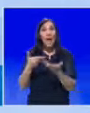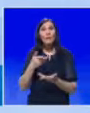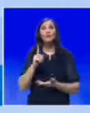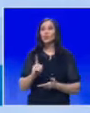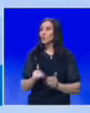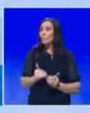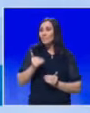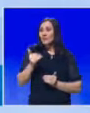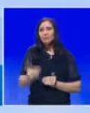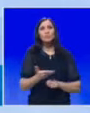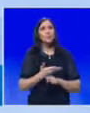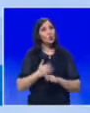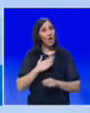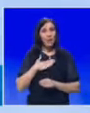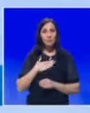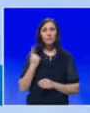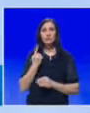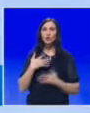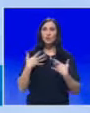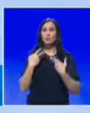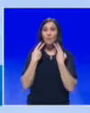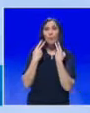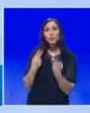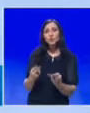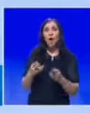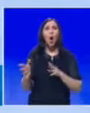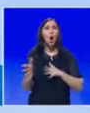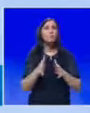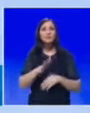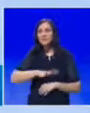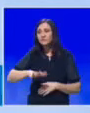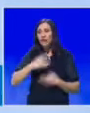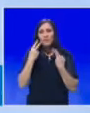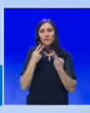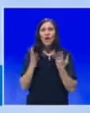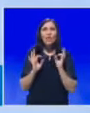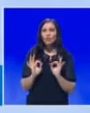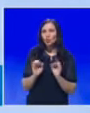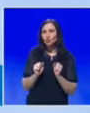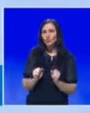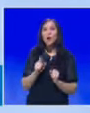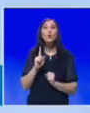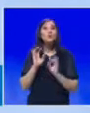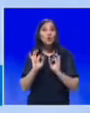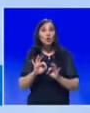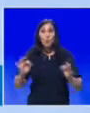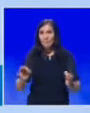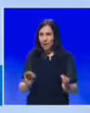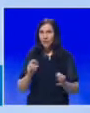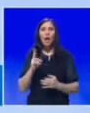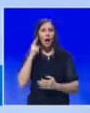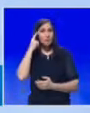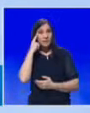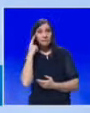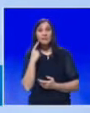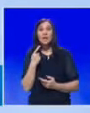и продължават да текат, само че искахме и публичността, и обществеността да види къде точно стоим. Кои са точно мерките и как